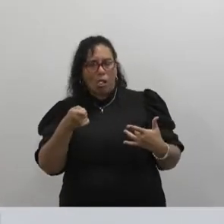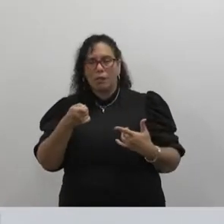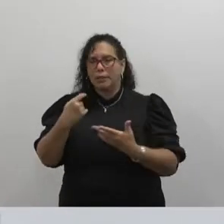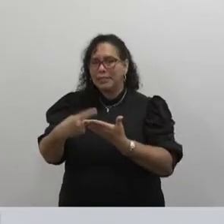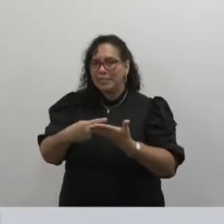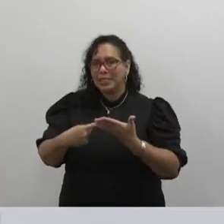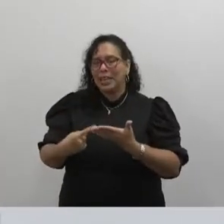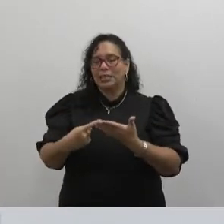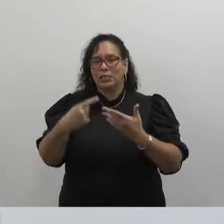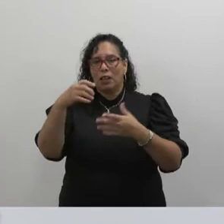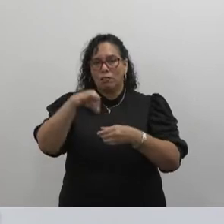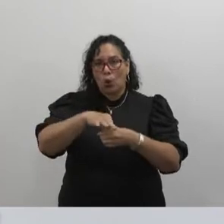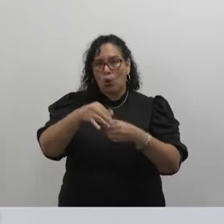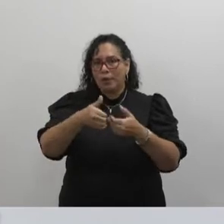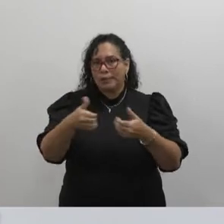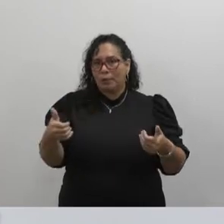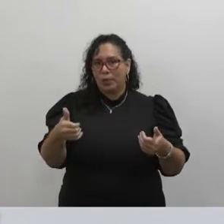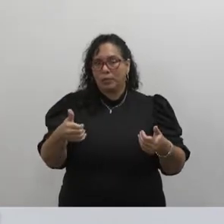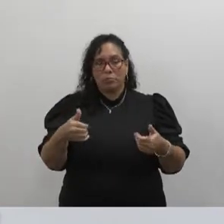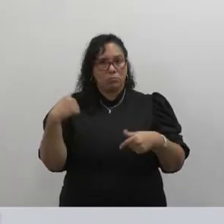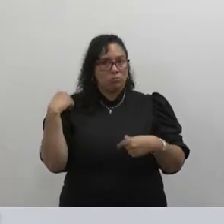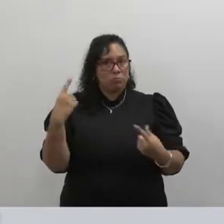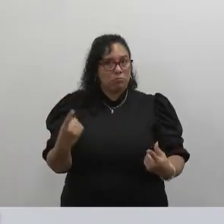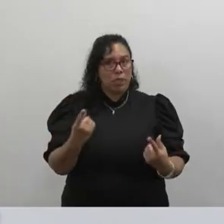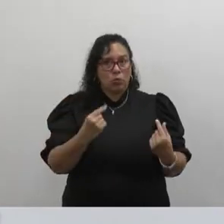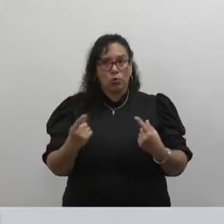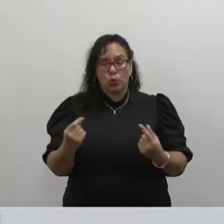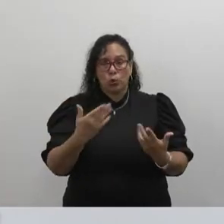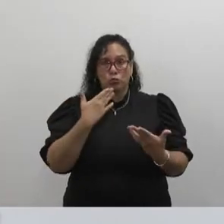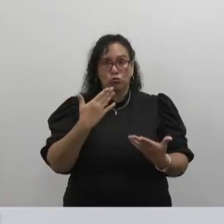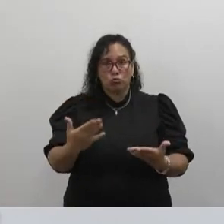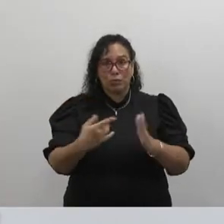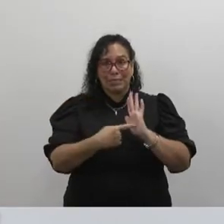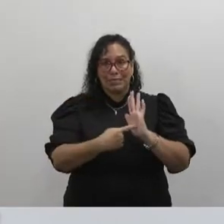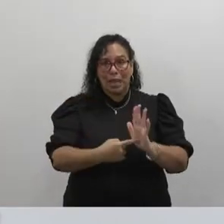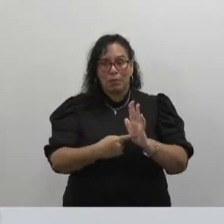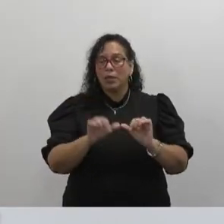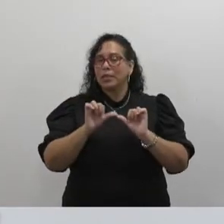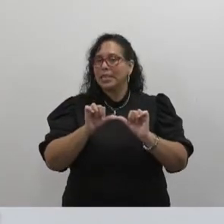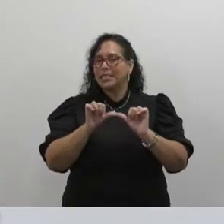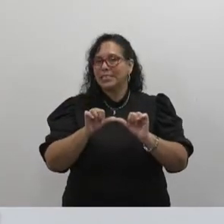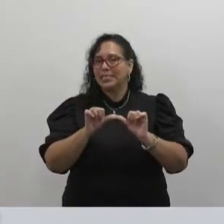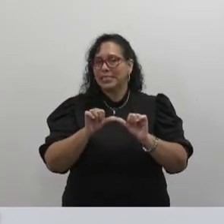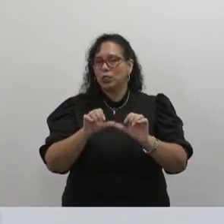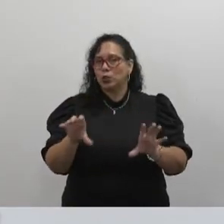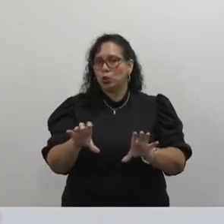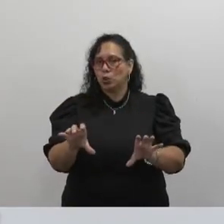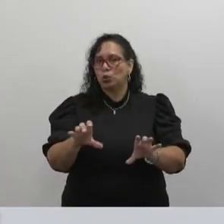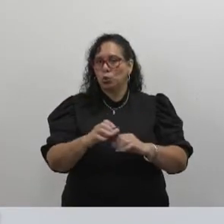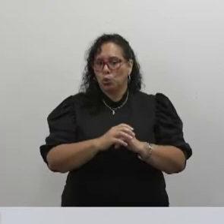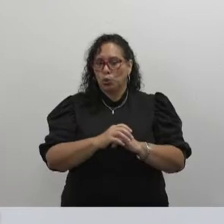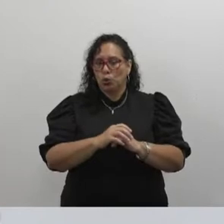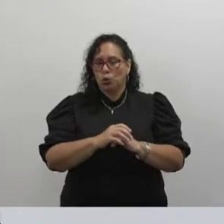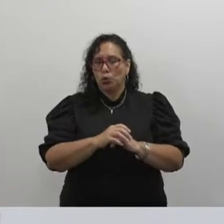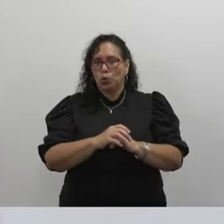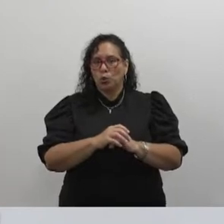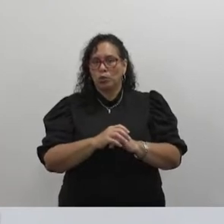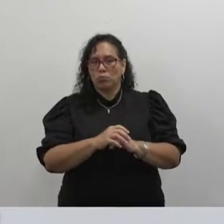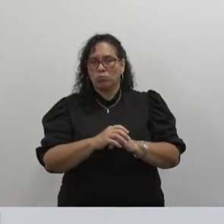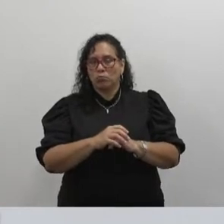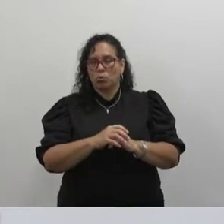nơi không công tra nên để dựng trong dụng một guru ở về ba lô time tiết cứ dựng ai lượng về